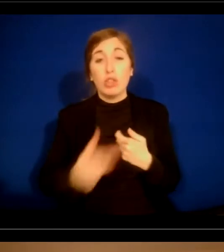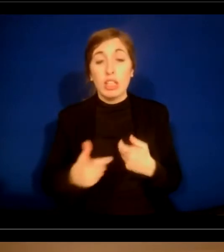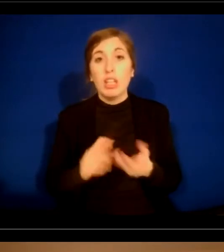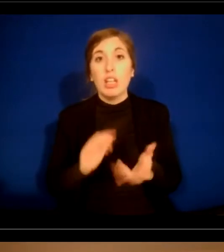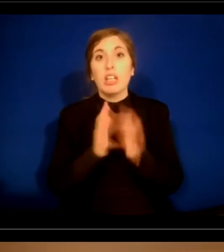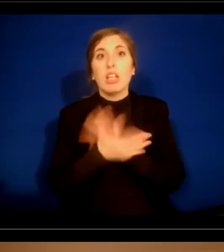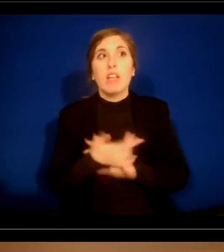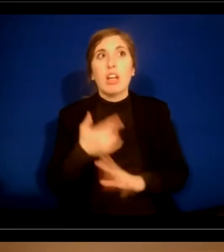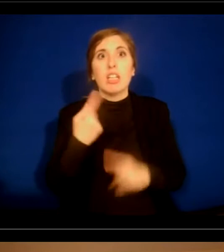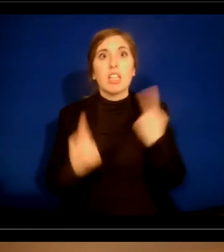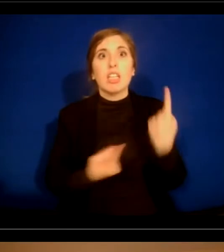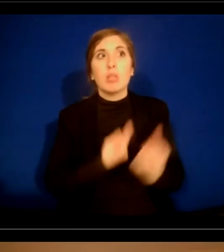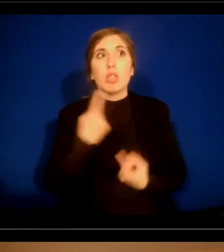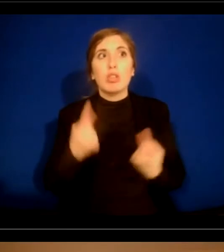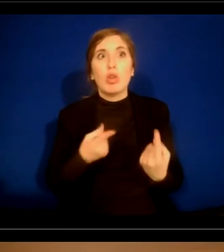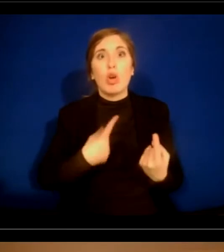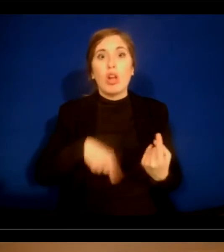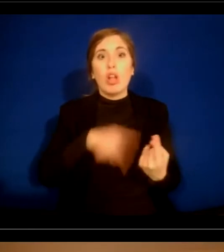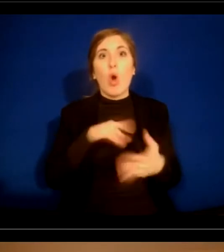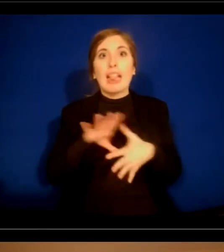di Intersos